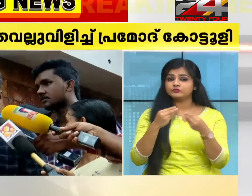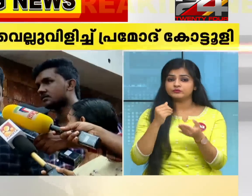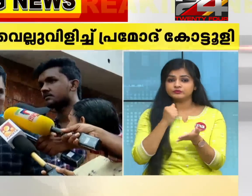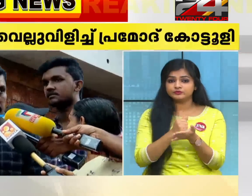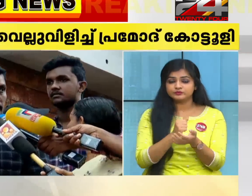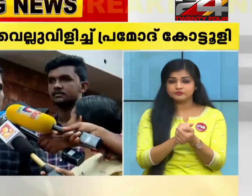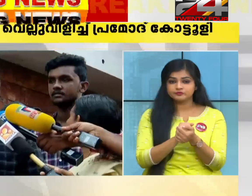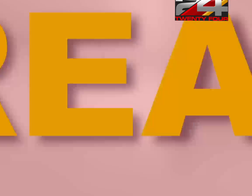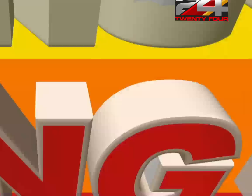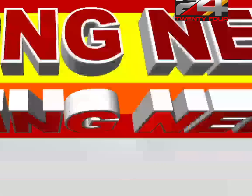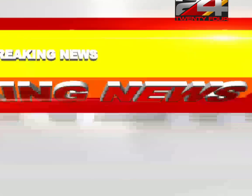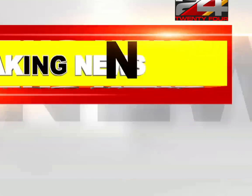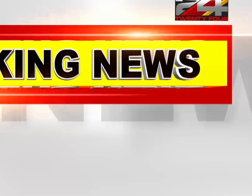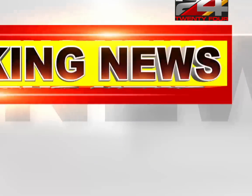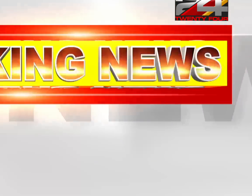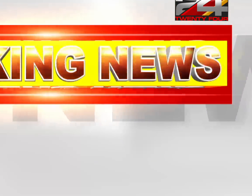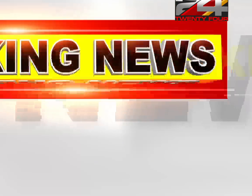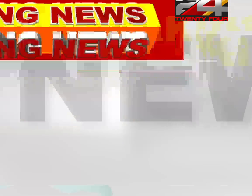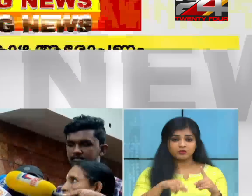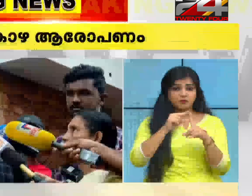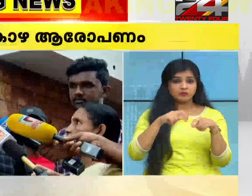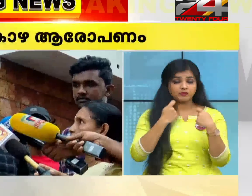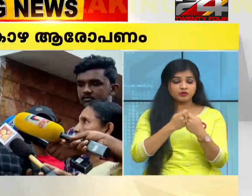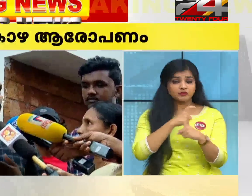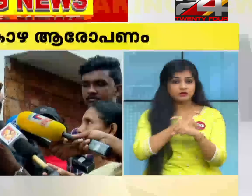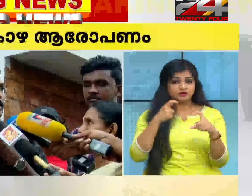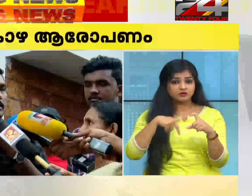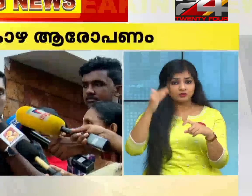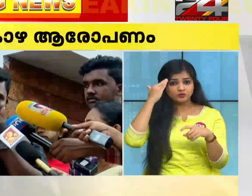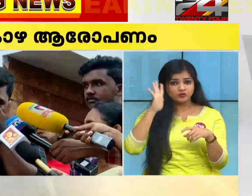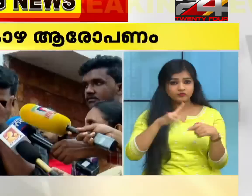പാർട്ടി നടപടി എടുക്കുമ്പോൾ പാർട്ടിക്ക് ഇതിലൊരു വ്യക്തത വേണ്ടത്. എനിക്ക് അറിയില്ല.